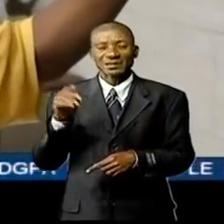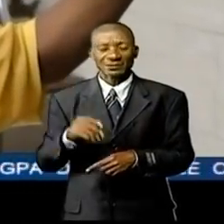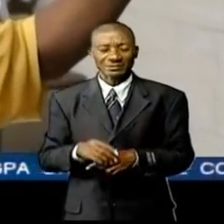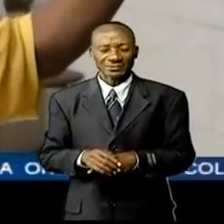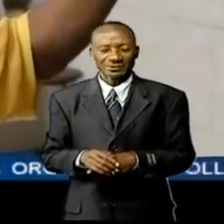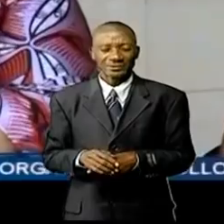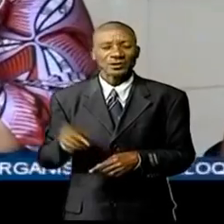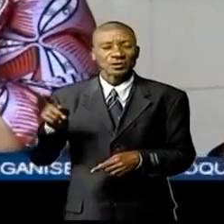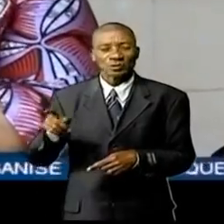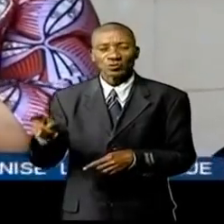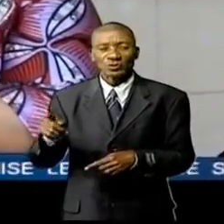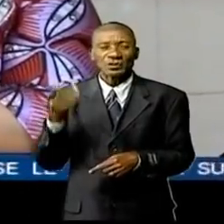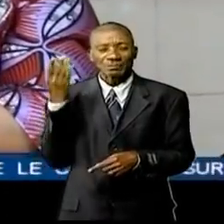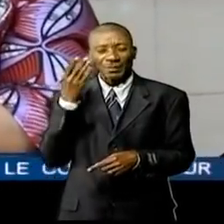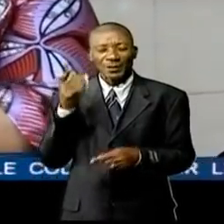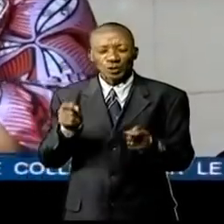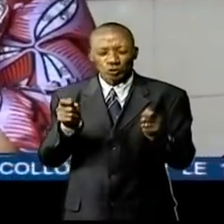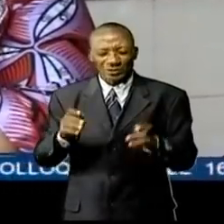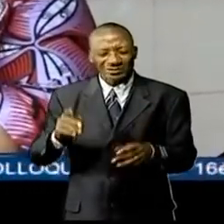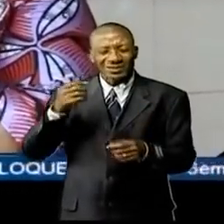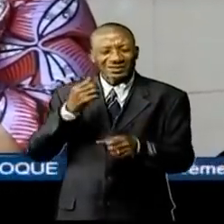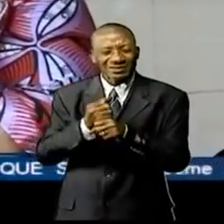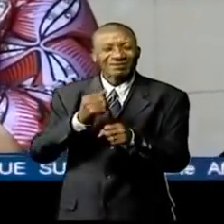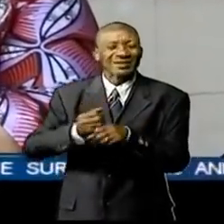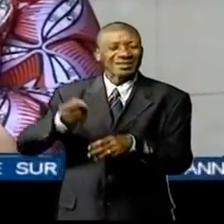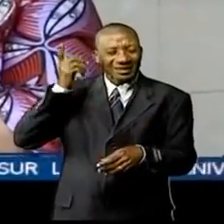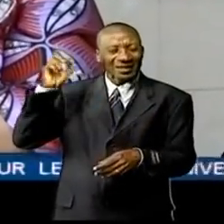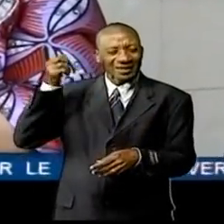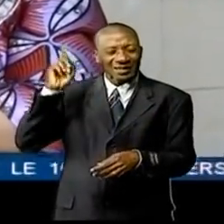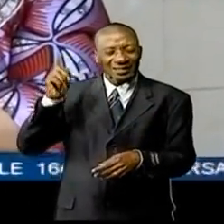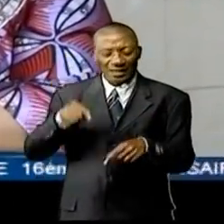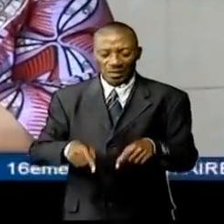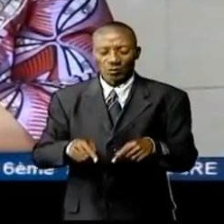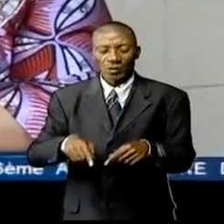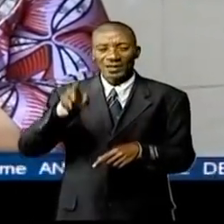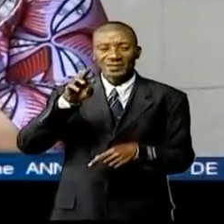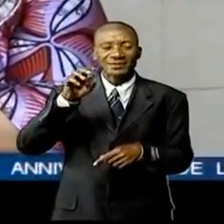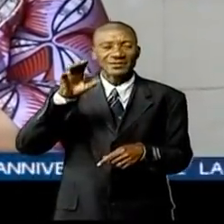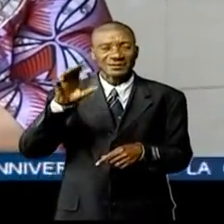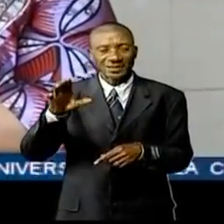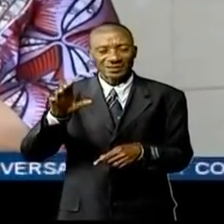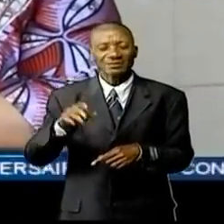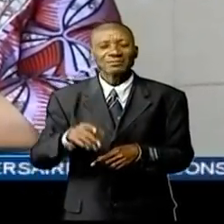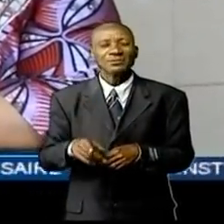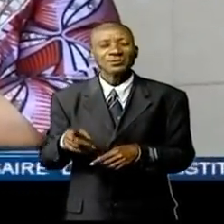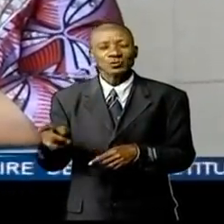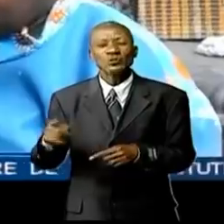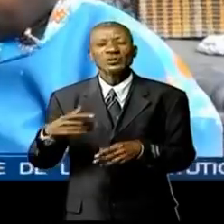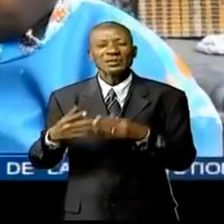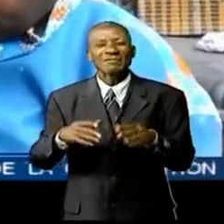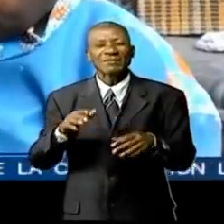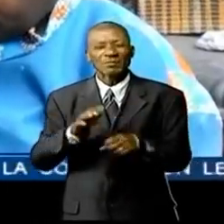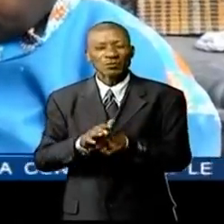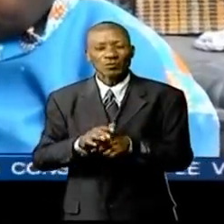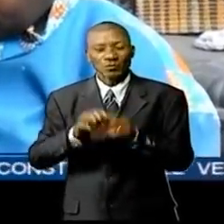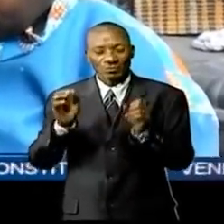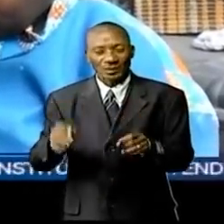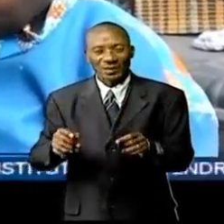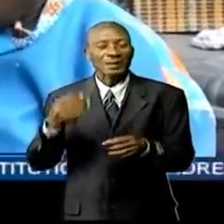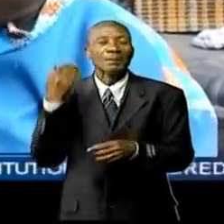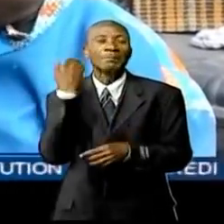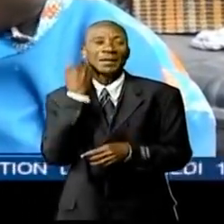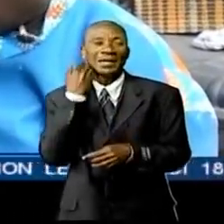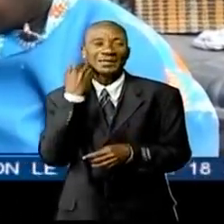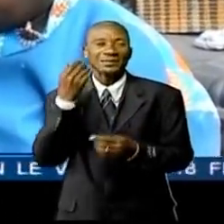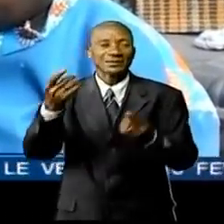avérés, avec à son actif 27 livres sur la culture congolaise, s'inquiète pour l'héritage de ses œuvres